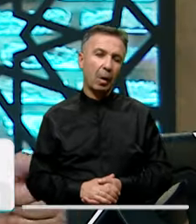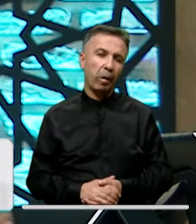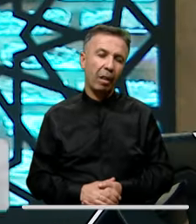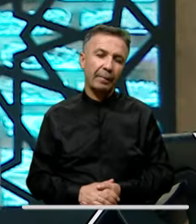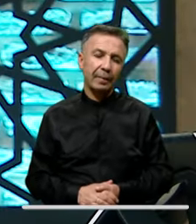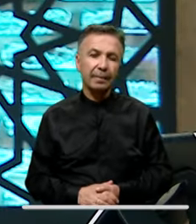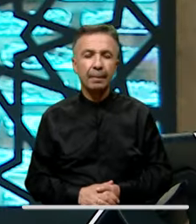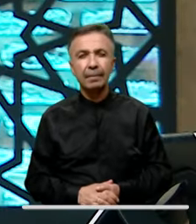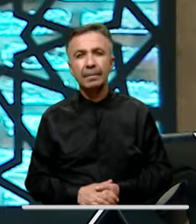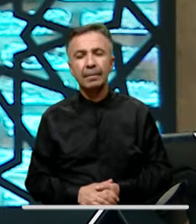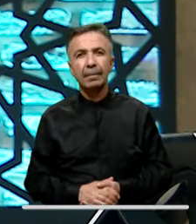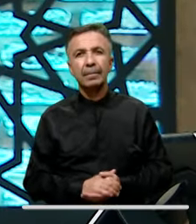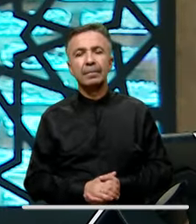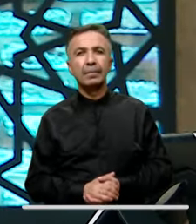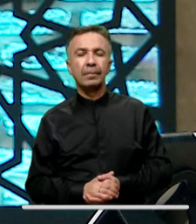hocam.